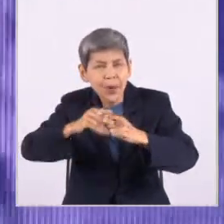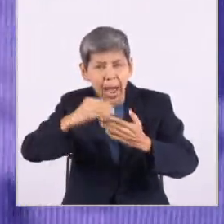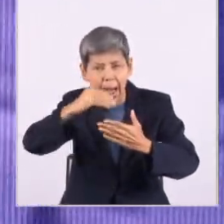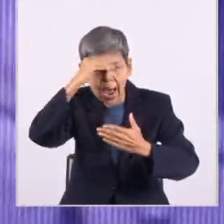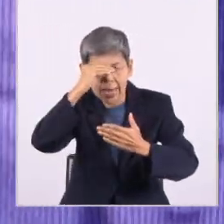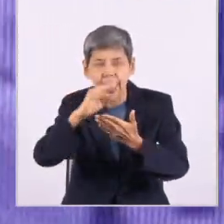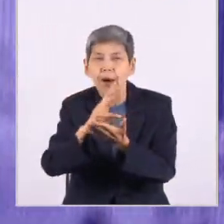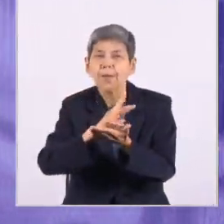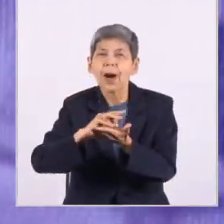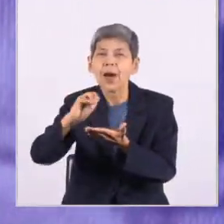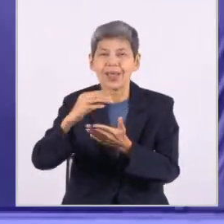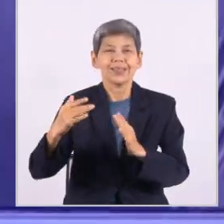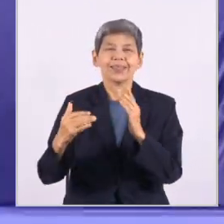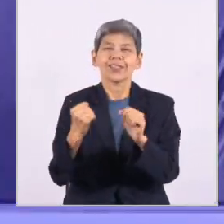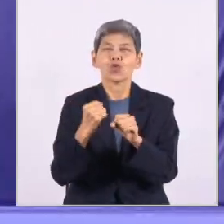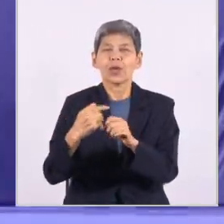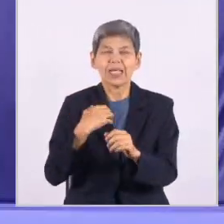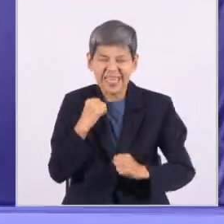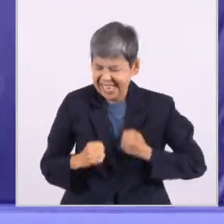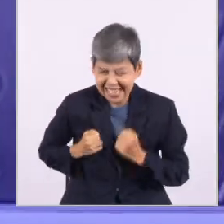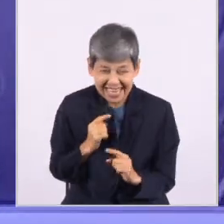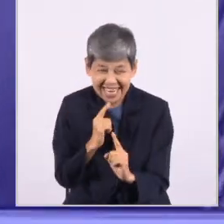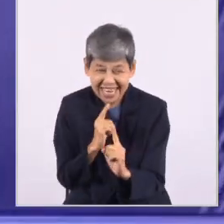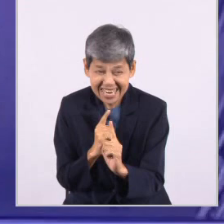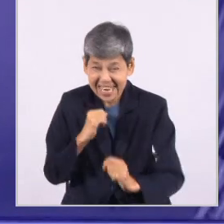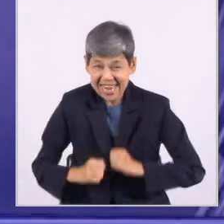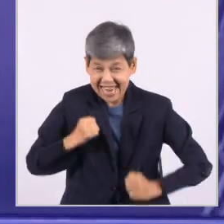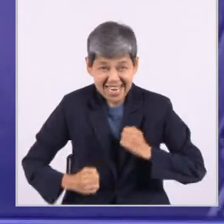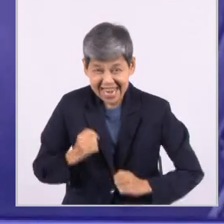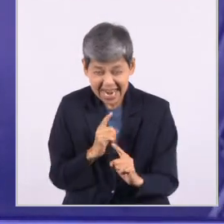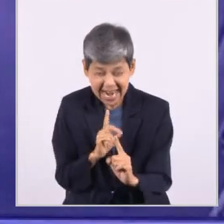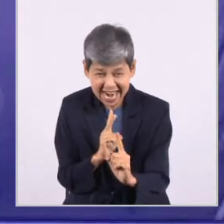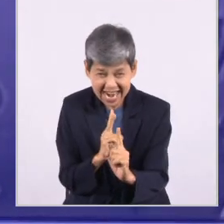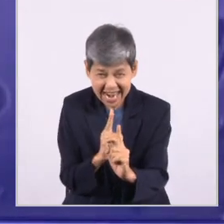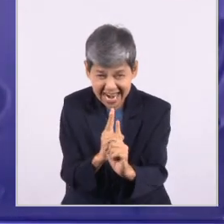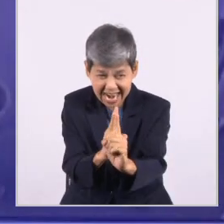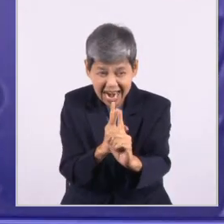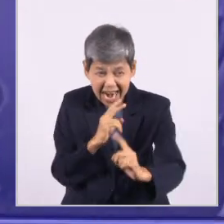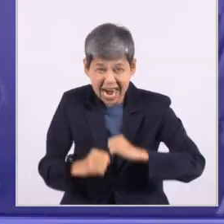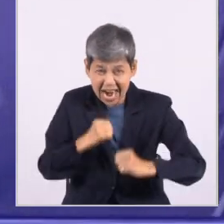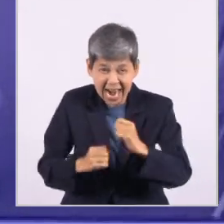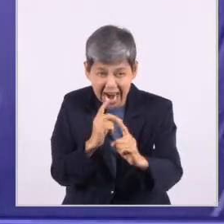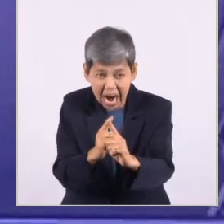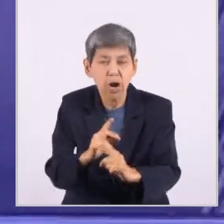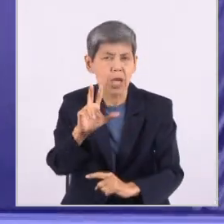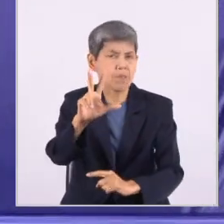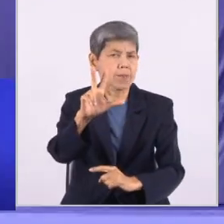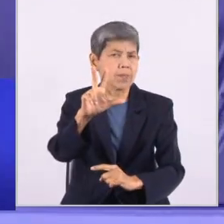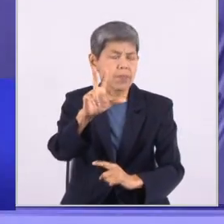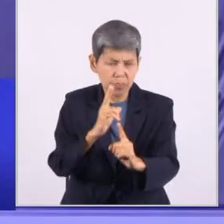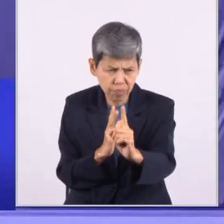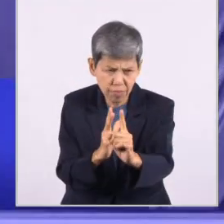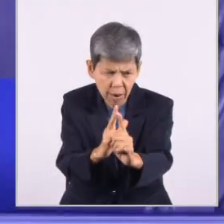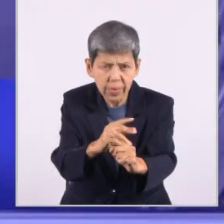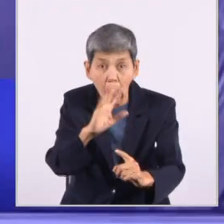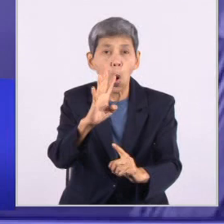มหาวิทยาลัยเทคนิคมีนบุรีวิ่งไล่ตามค่ะนี่ค่ะ 2คนไปแล้วนั่นๆเออ 3ด้วย 3